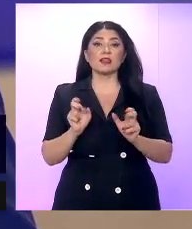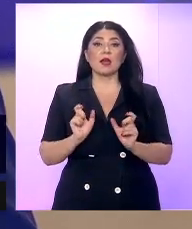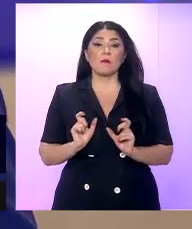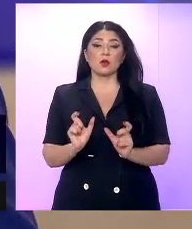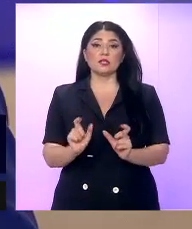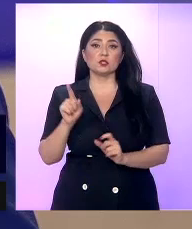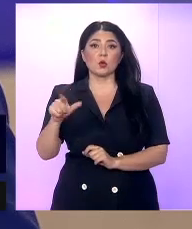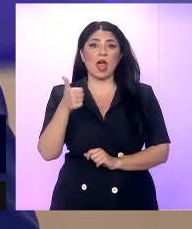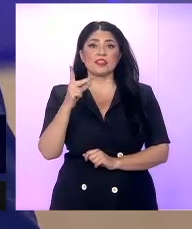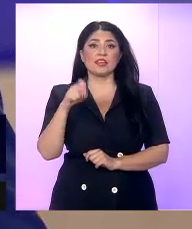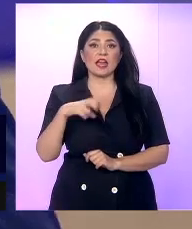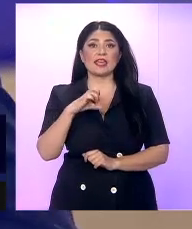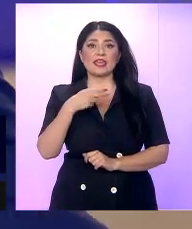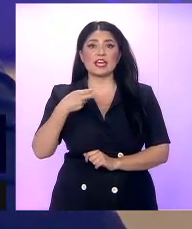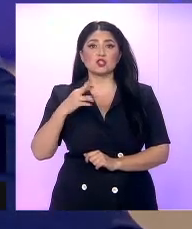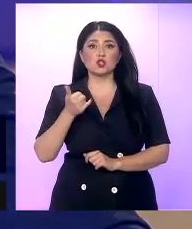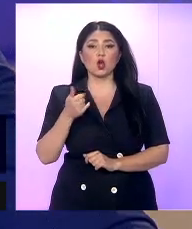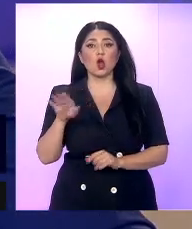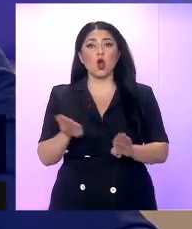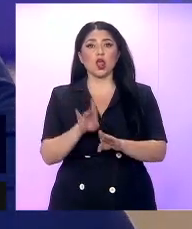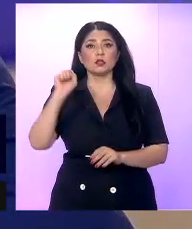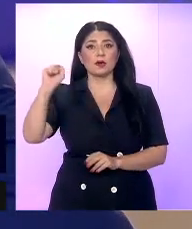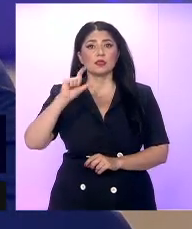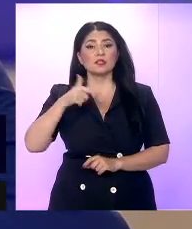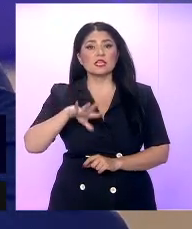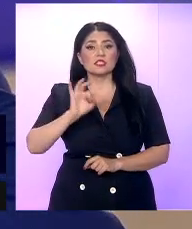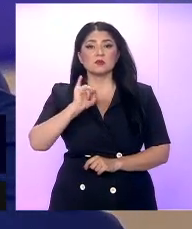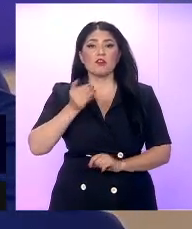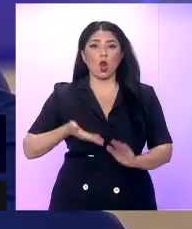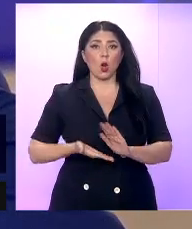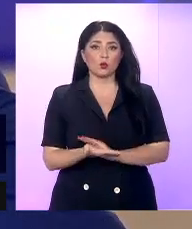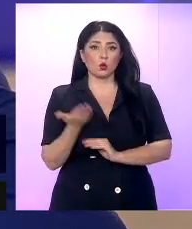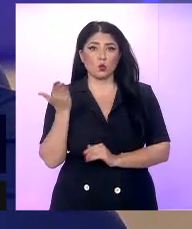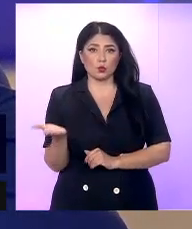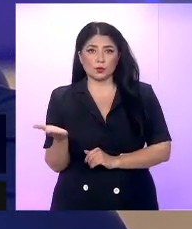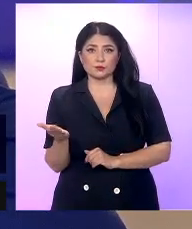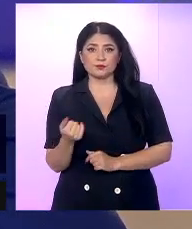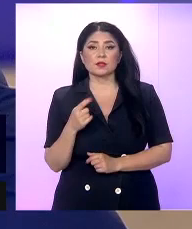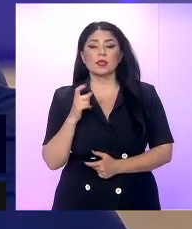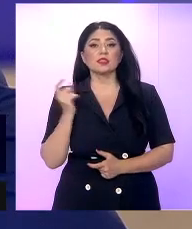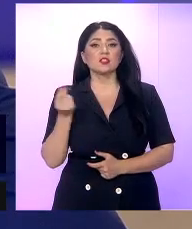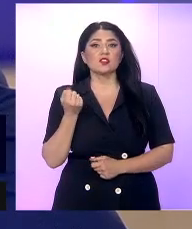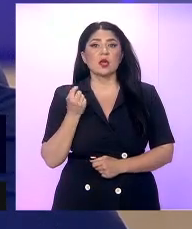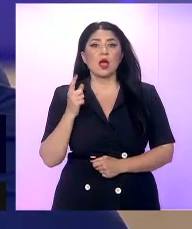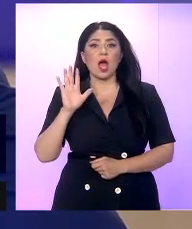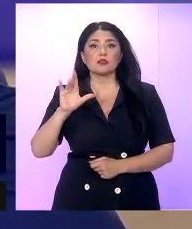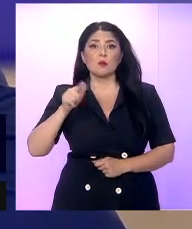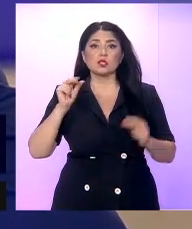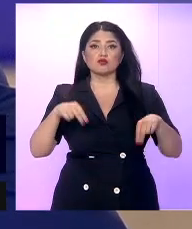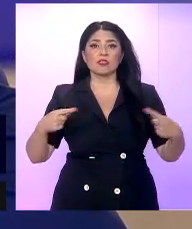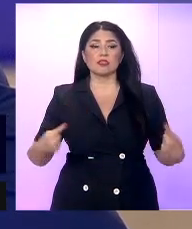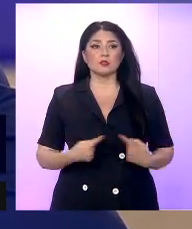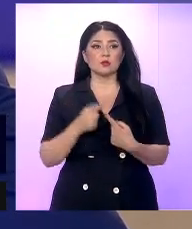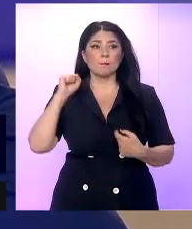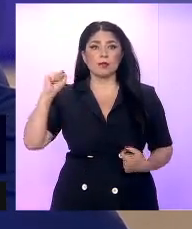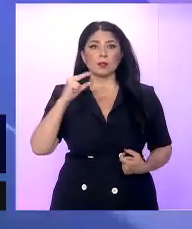ridicării imunității lui Adrian Chesnoiu, în timp ce colegii din partid trebuie să-i găsească un înlocuitor. De ce acest lucru ar putea provoca tensiuni în